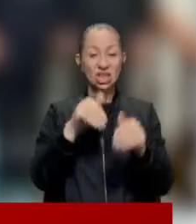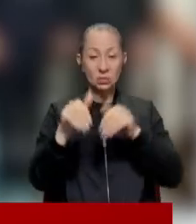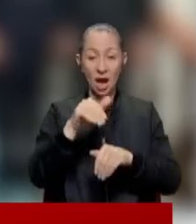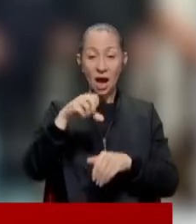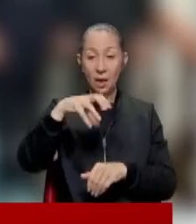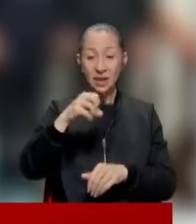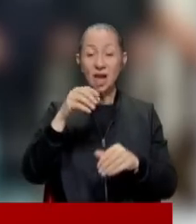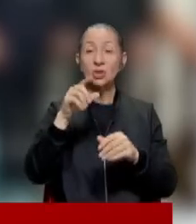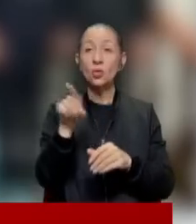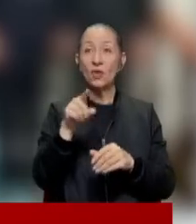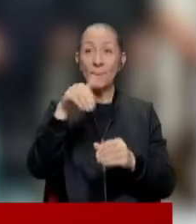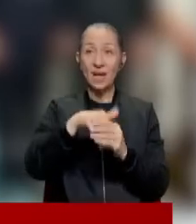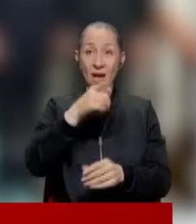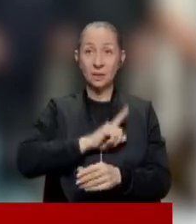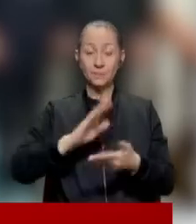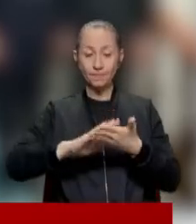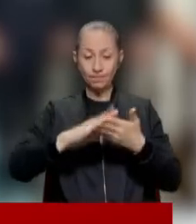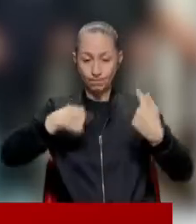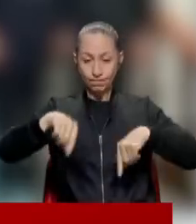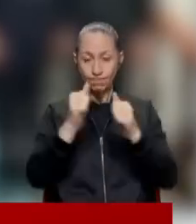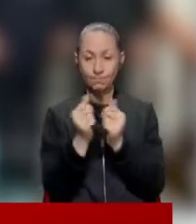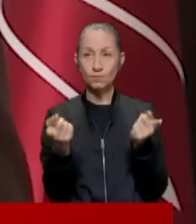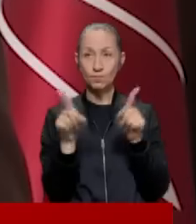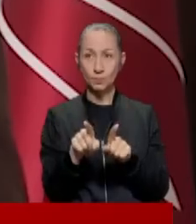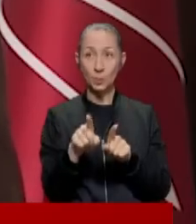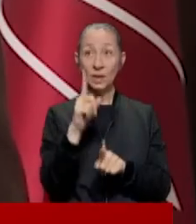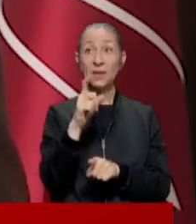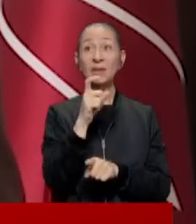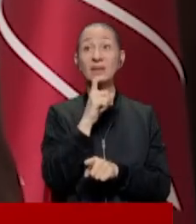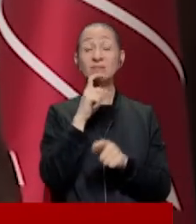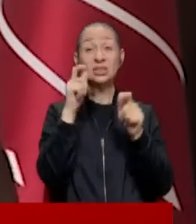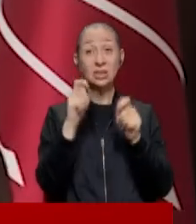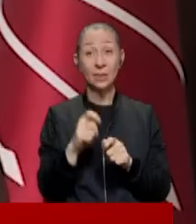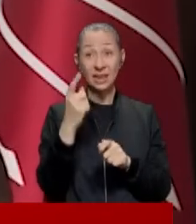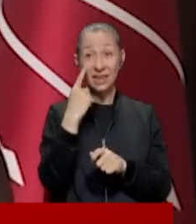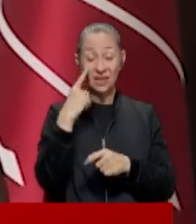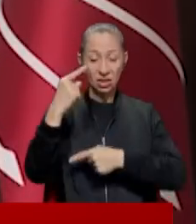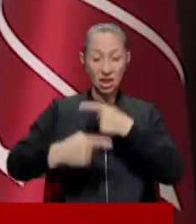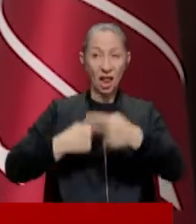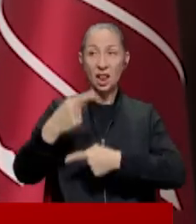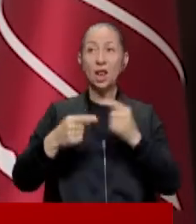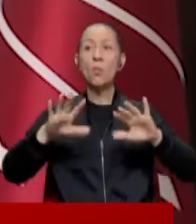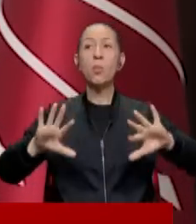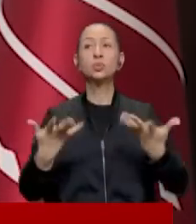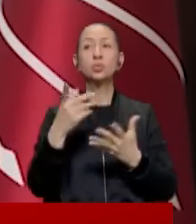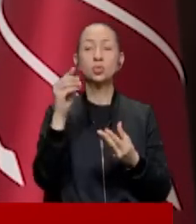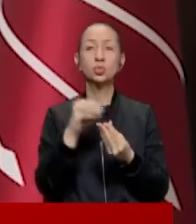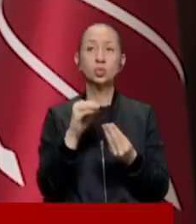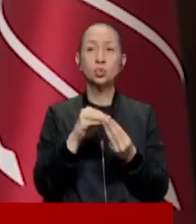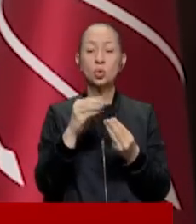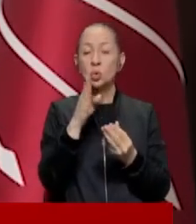AK Parti Şanlıurfa milletvekili adayı arkadaşlarımız ile bir araya geldik Bir yanlış yaptıklarını devlet geleneğini bozduklarını